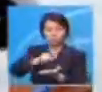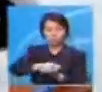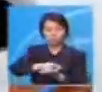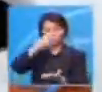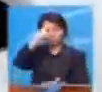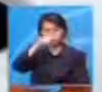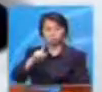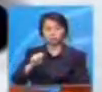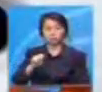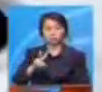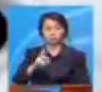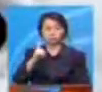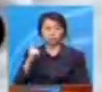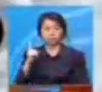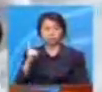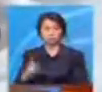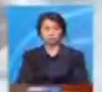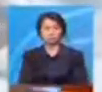untuk tv1